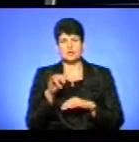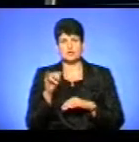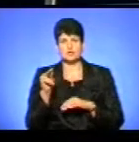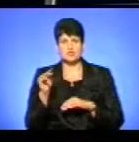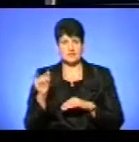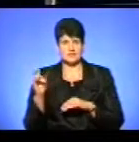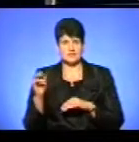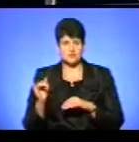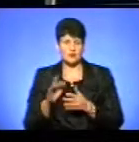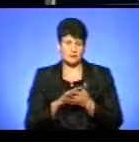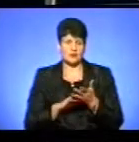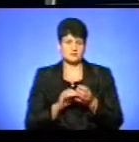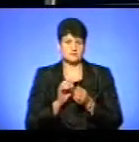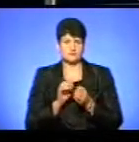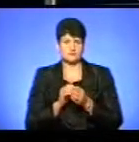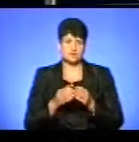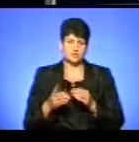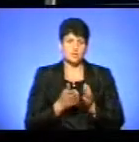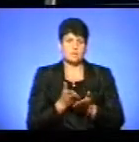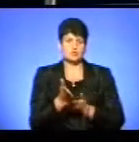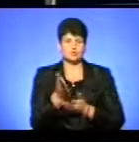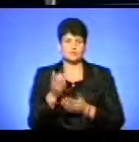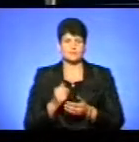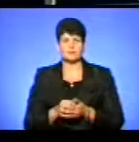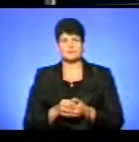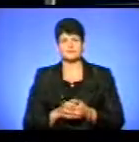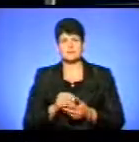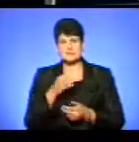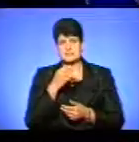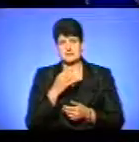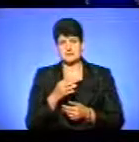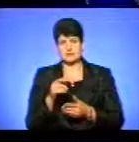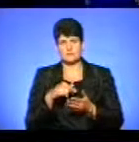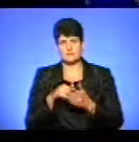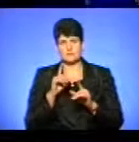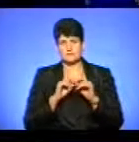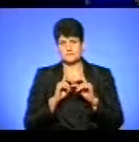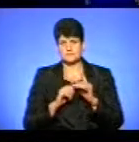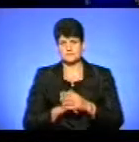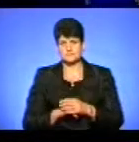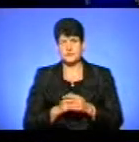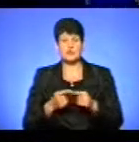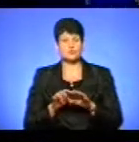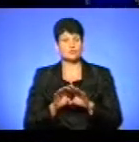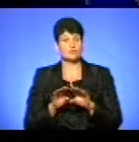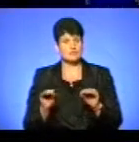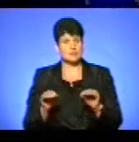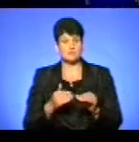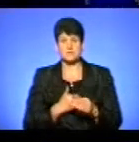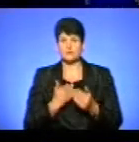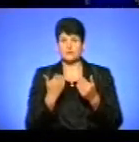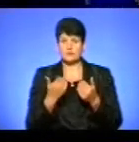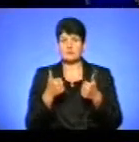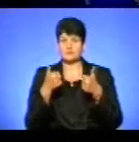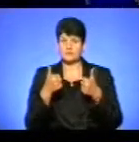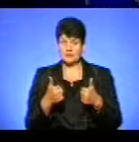звичним маршрутом. Повідомила прес-секретар Тернопільської міської ради Мар'яна Зварич. І на цьому у мене все. Я бажаю вам